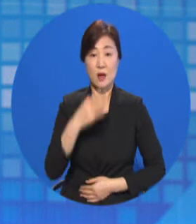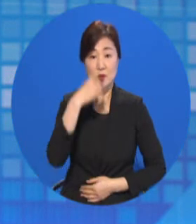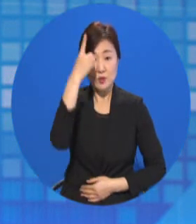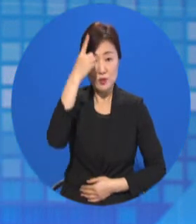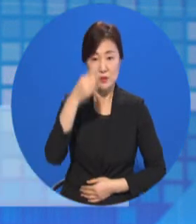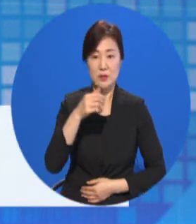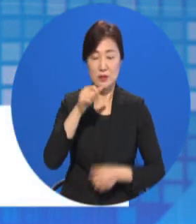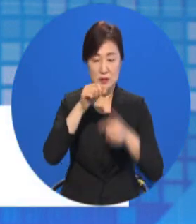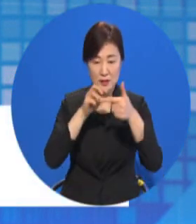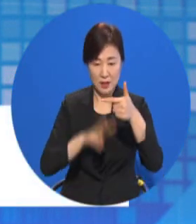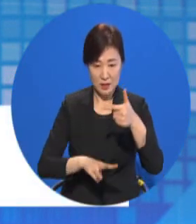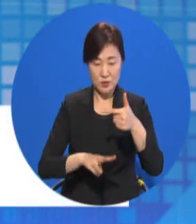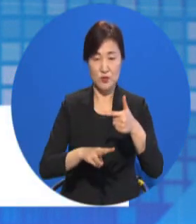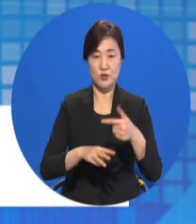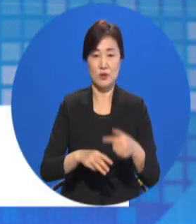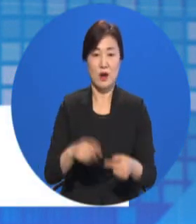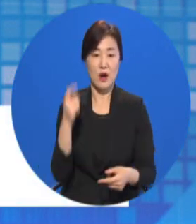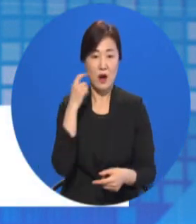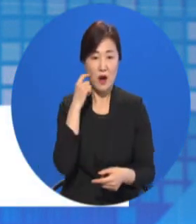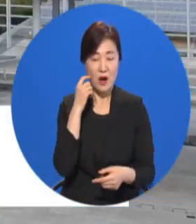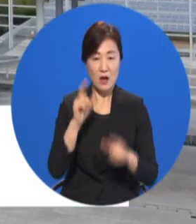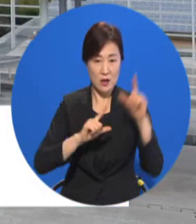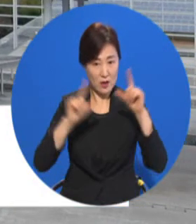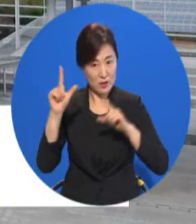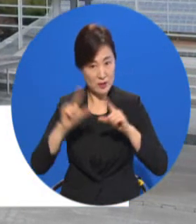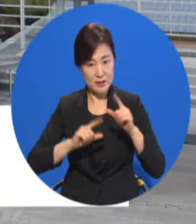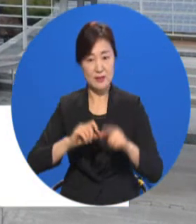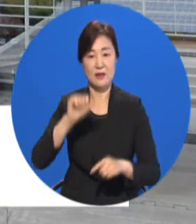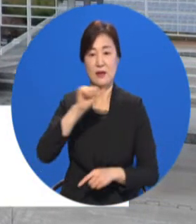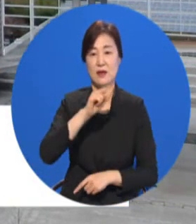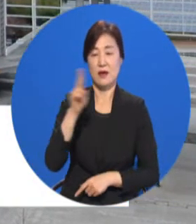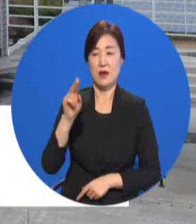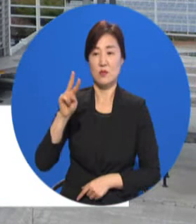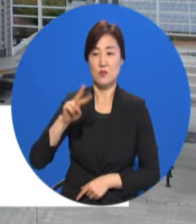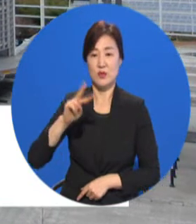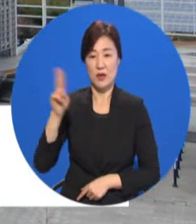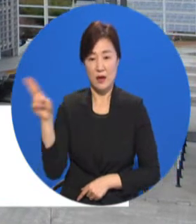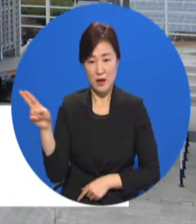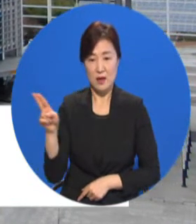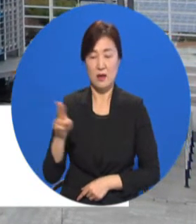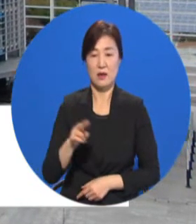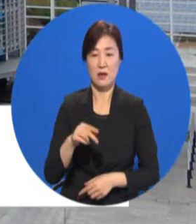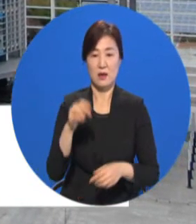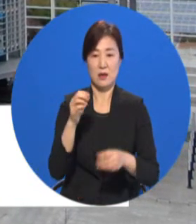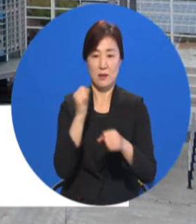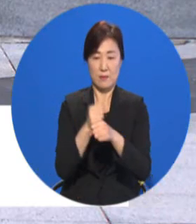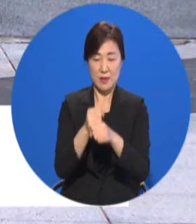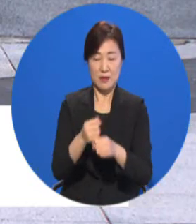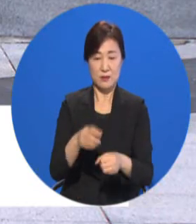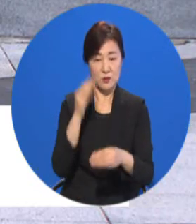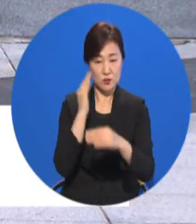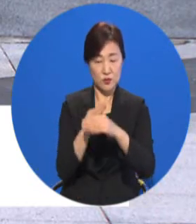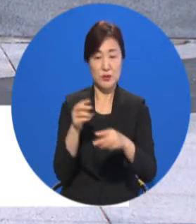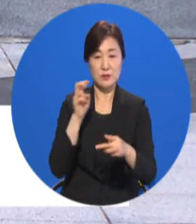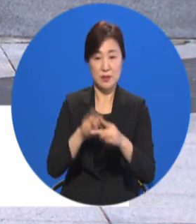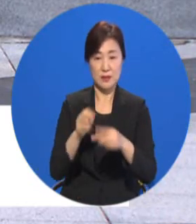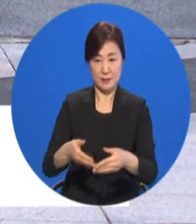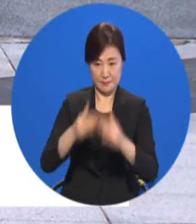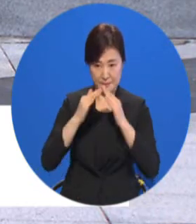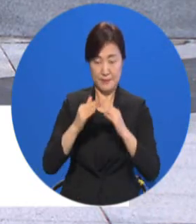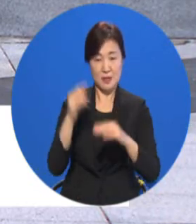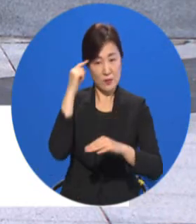순천과 나주의 가상현실과 증강현실, 이른바 VR과 AR 소프트웨어를 제작하는 거점센터가